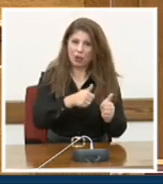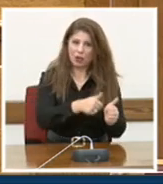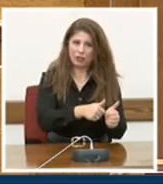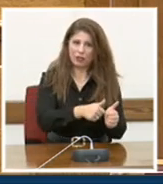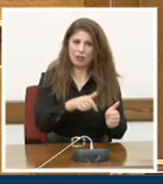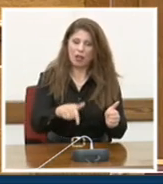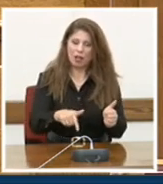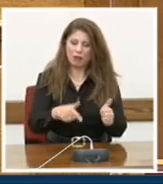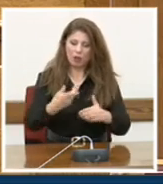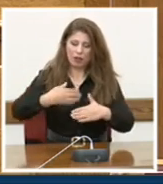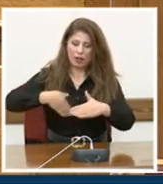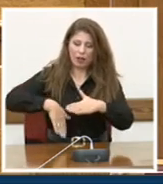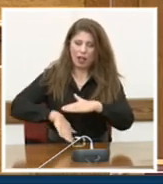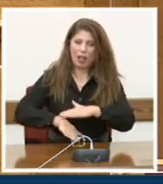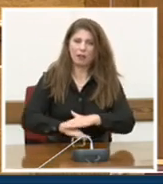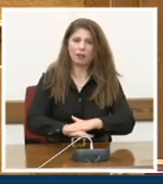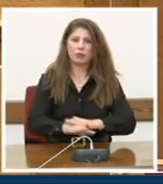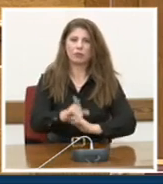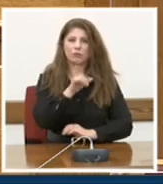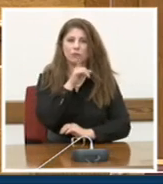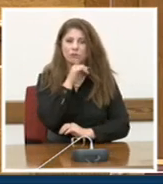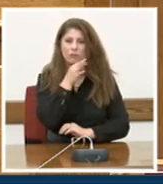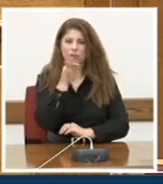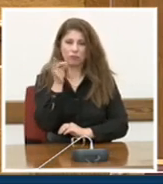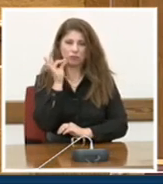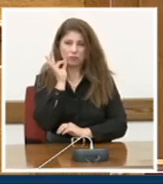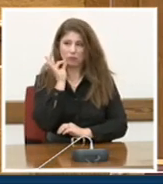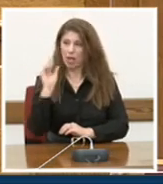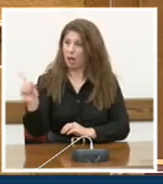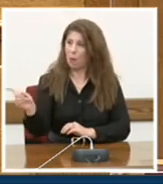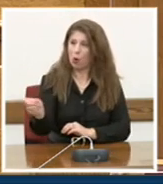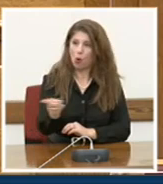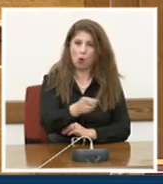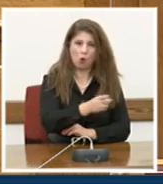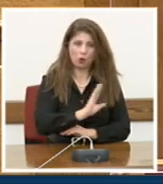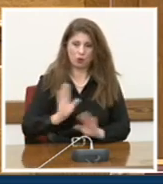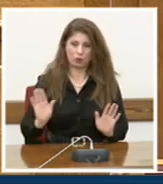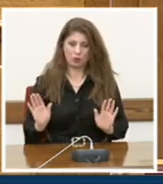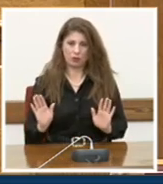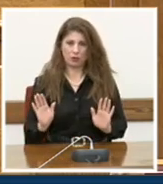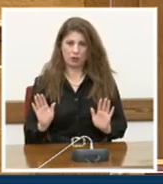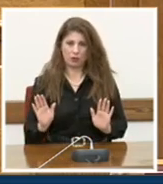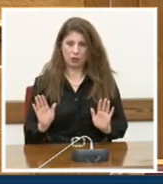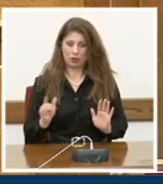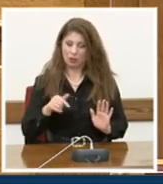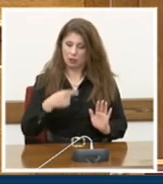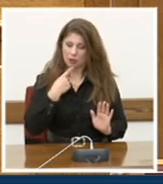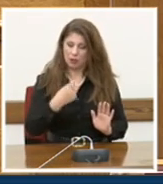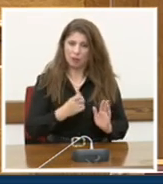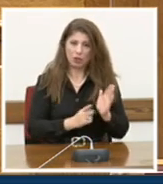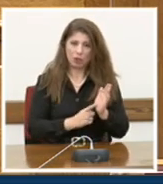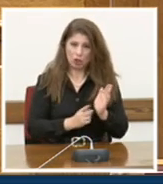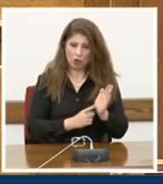χαλί. Τσιμουδιά για όλα αυτά από όλους σας. Μιλάμε για το νόμο συγκεκριμένα